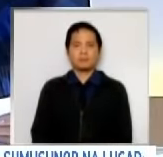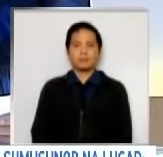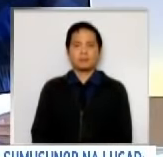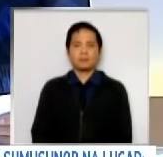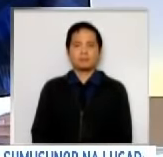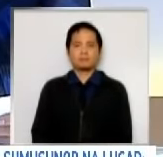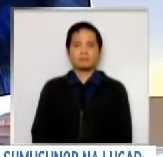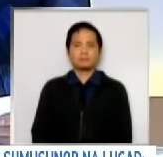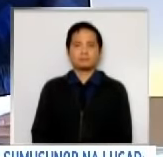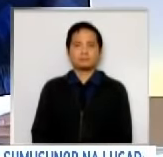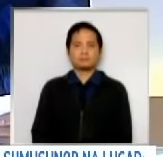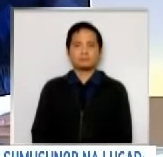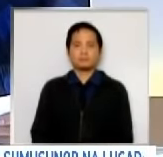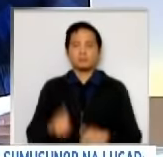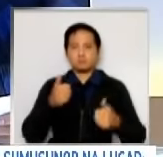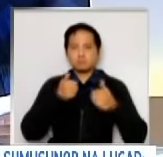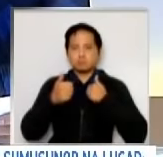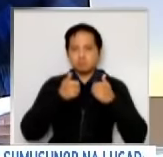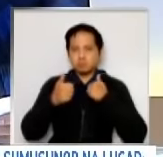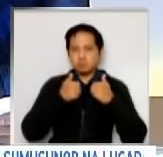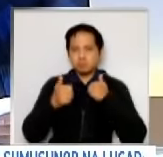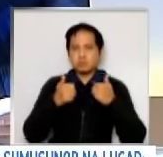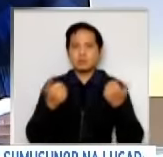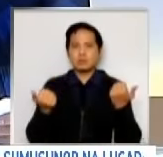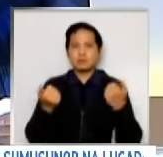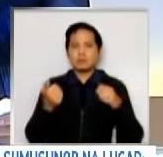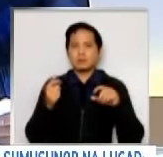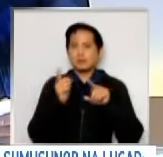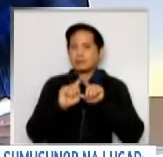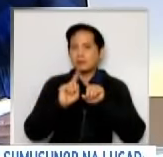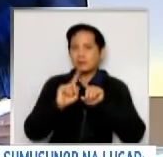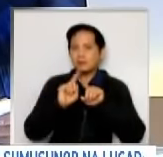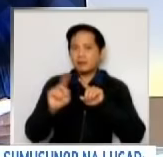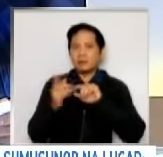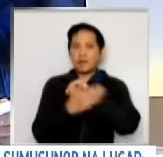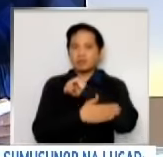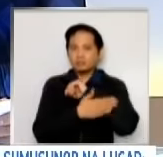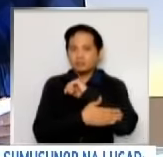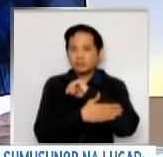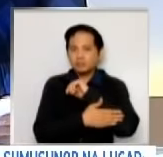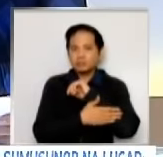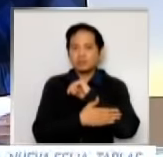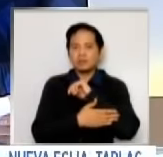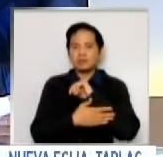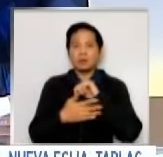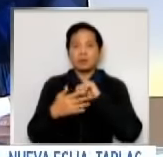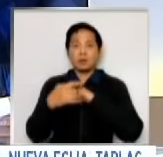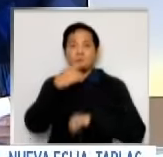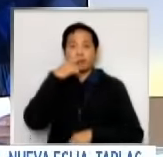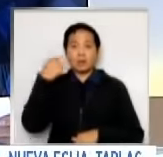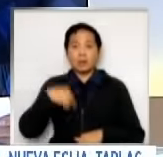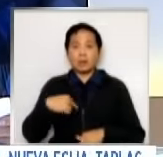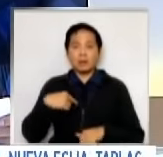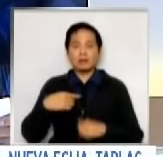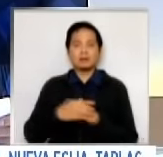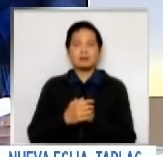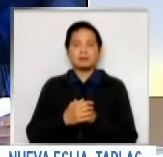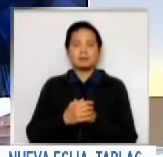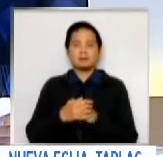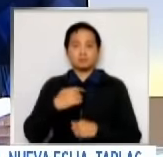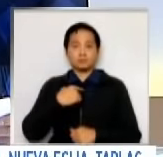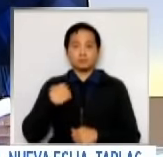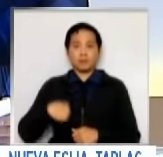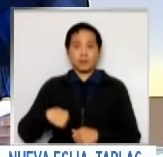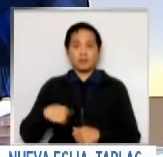Nagkarera ang mga yate mula sa iba't ibang bansa sa Nagyelong Lake Baikal sa Russia. Sa China naman, tumatanggap na ng pasahero